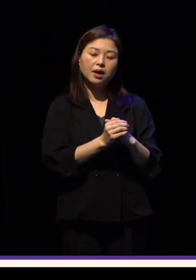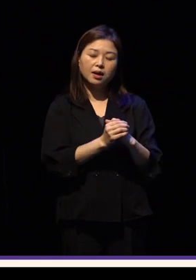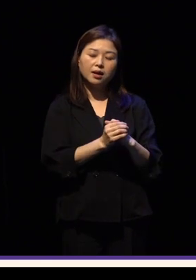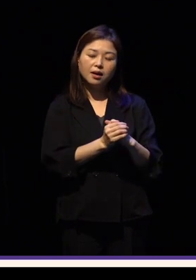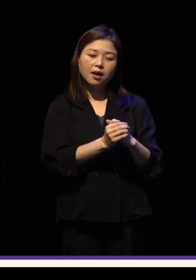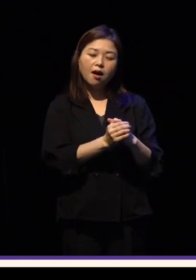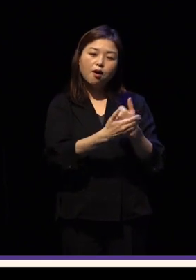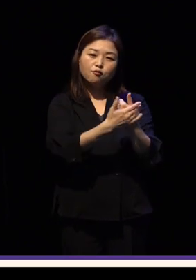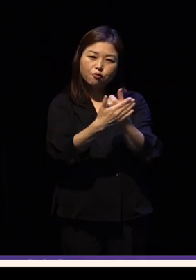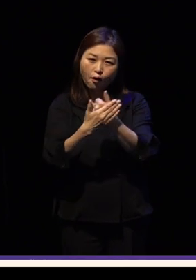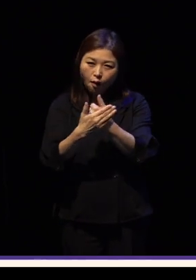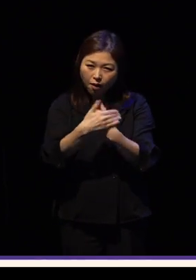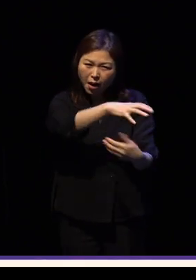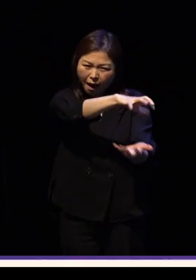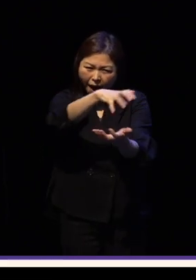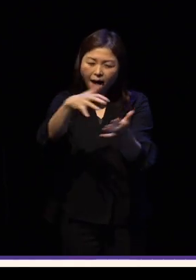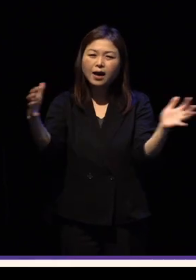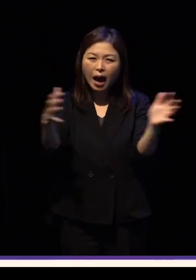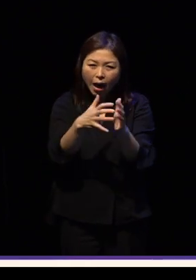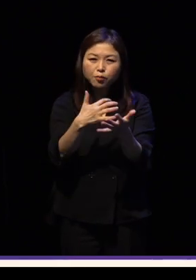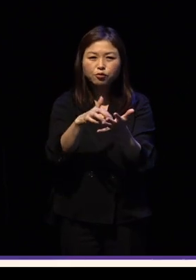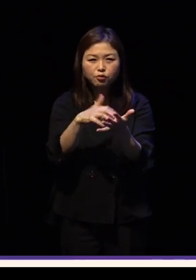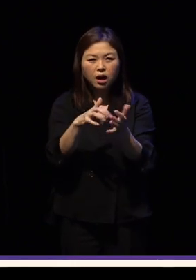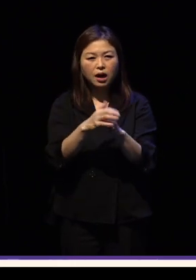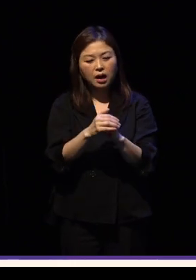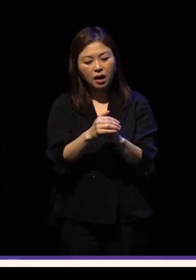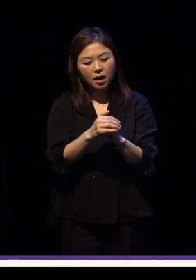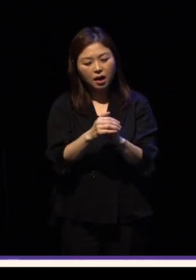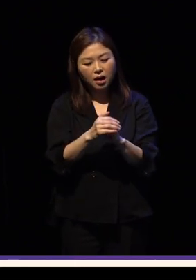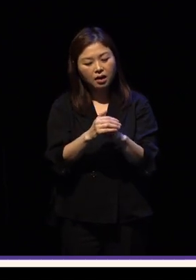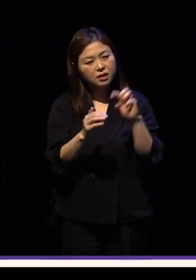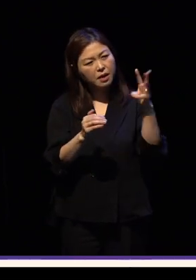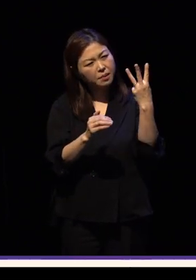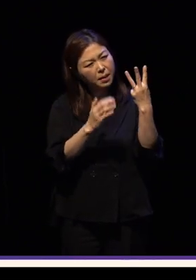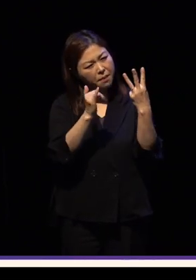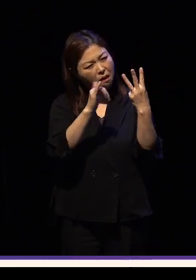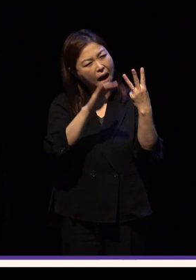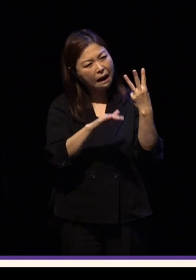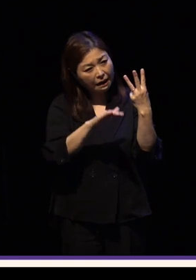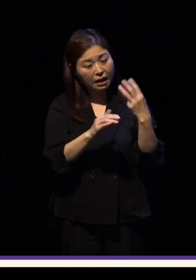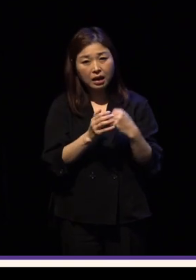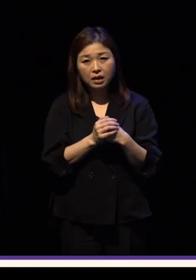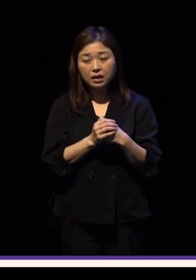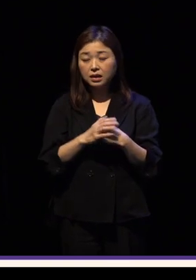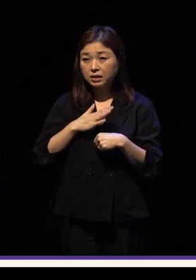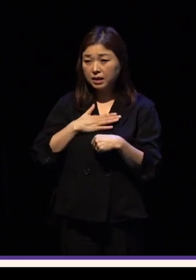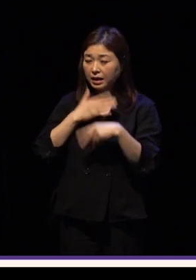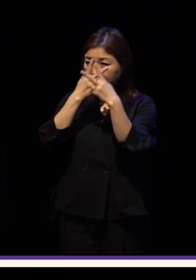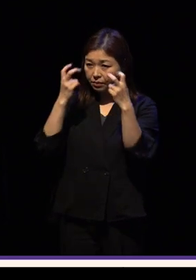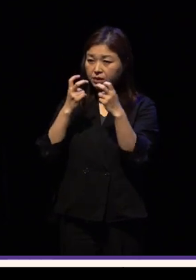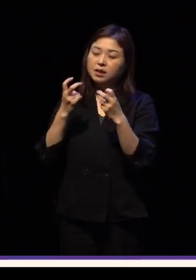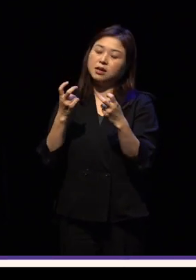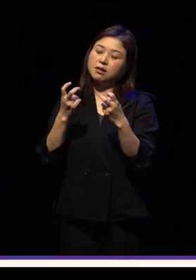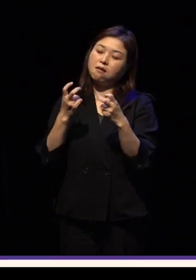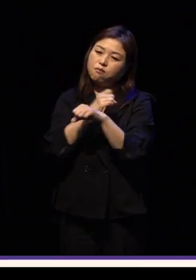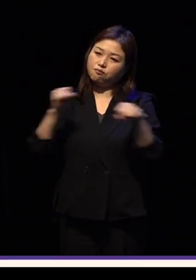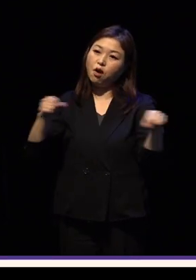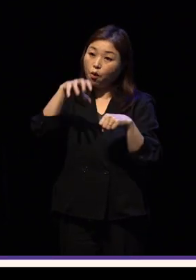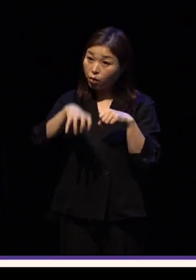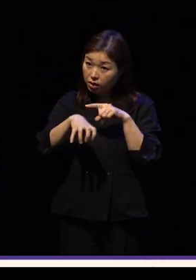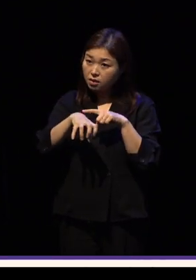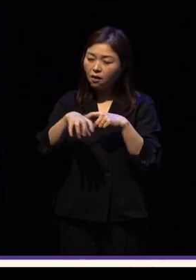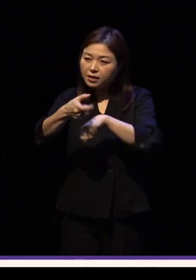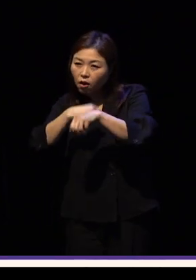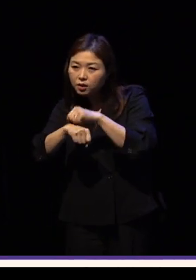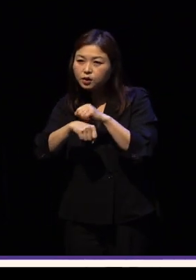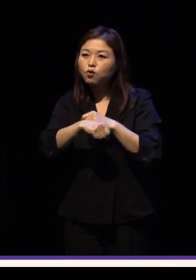후원 시스템에 대한 인식이 굉장히 낮은 거죠. 그런데 그날 현장에서 저희들이 적극적으로 받고 했는데